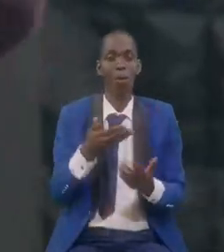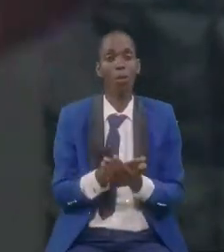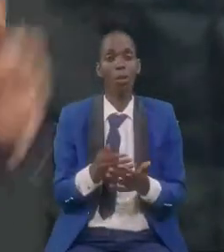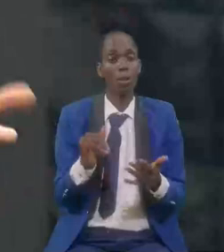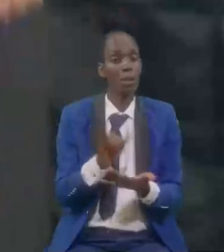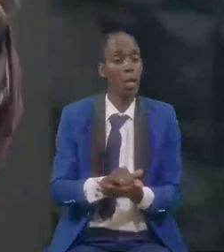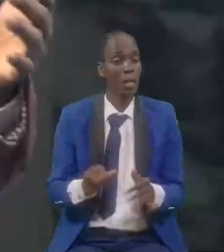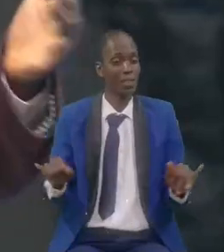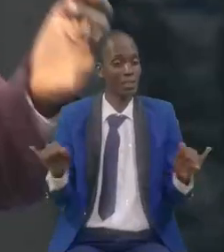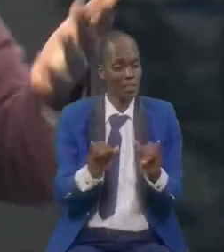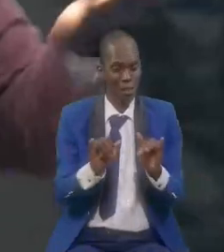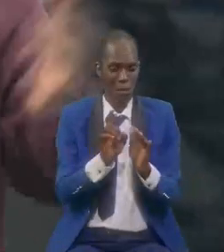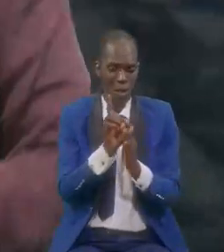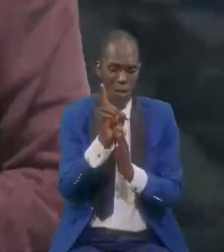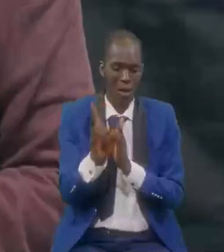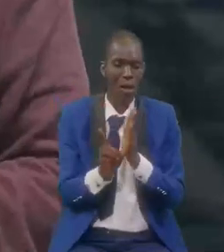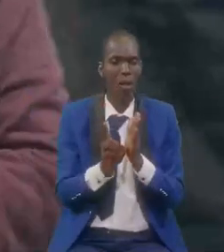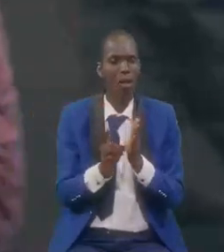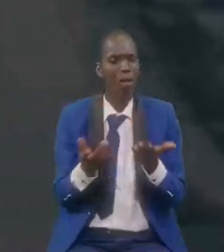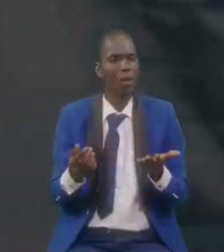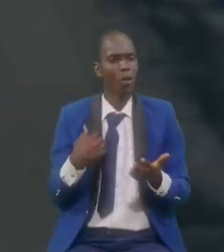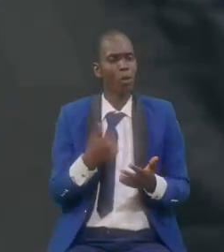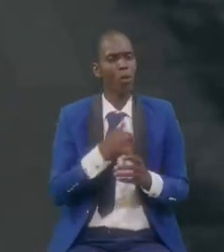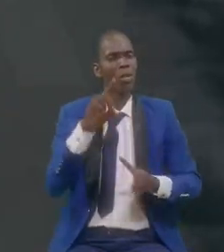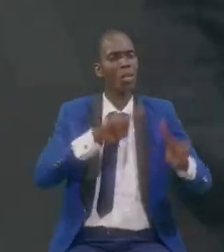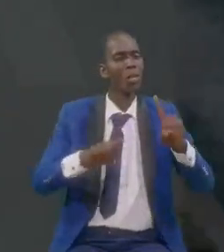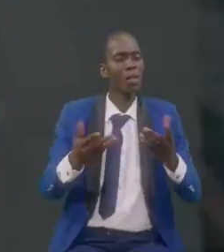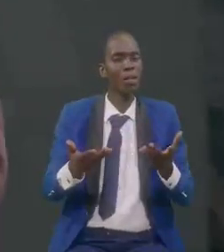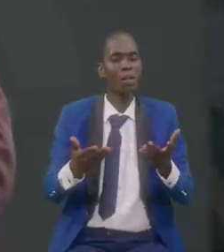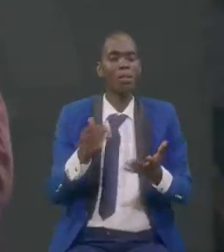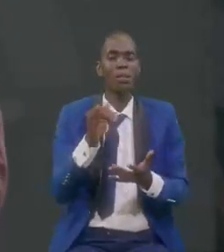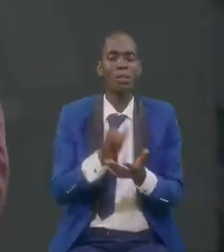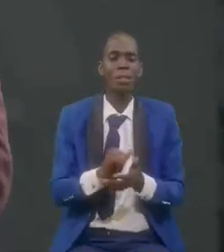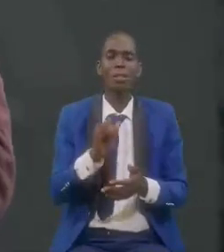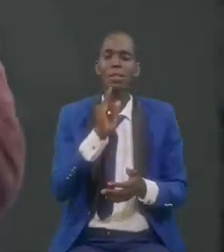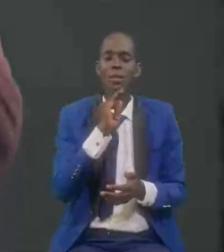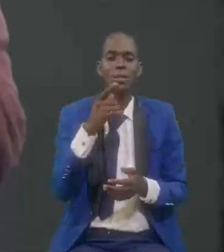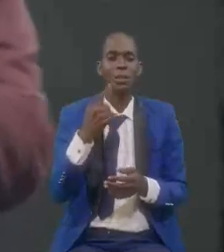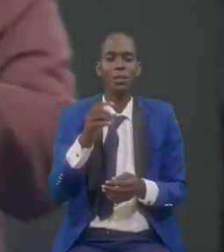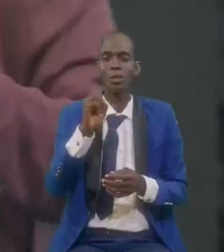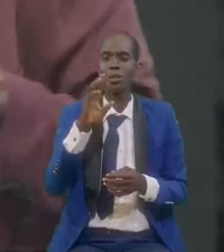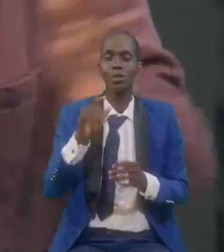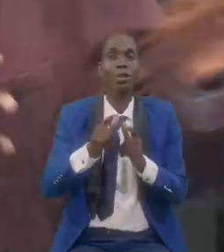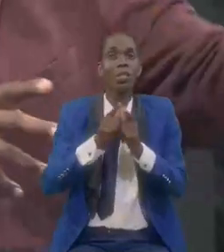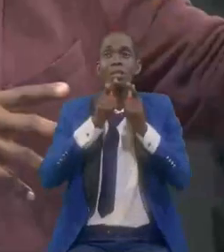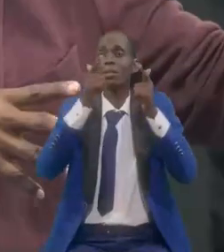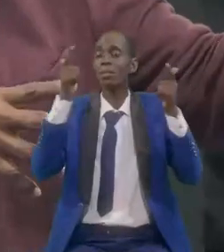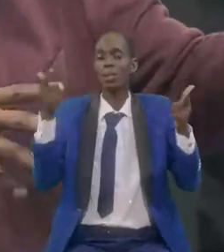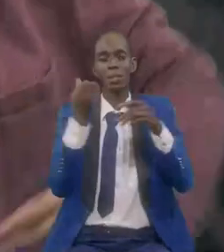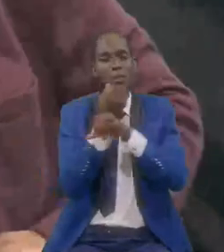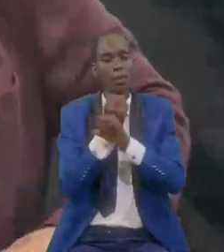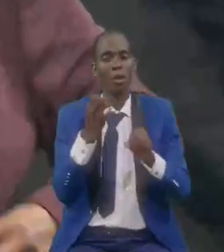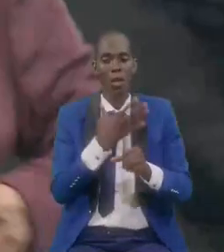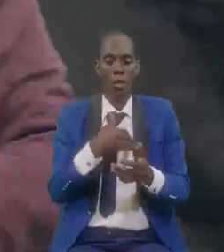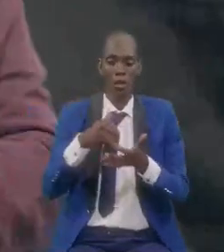En cette même heure, il dit, c'est un si grand salut.